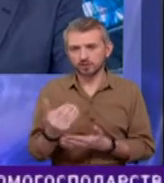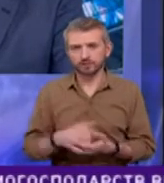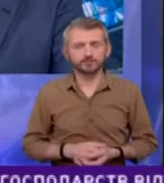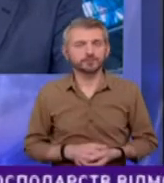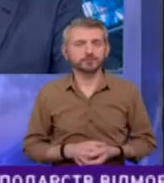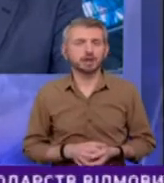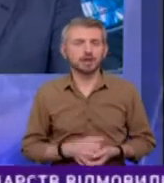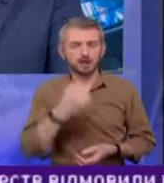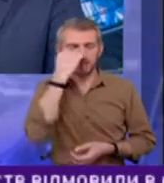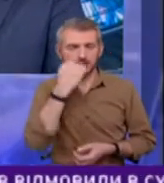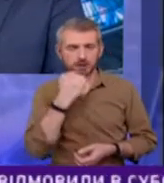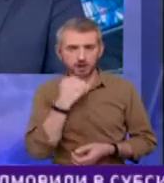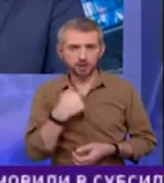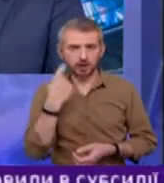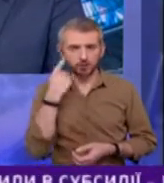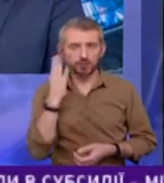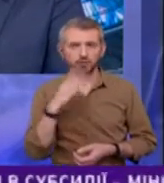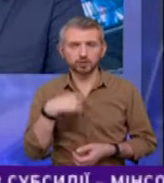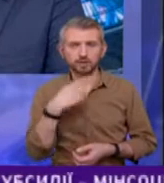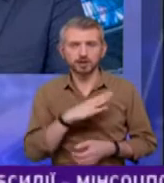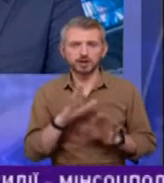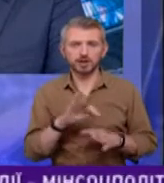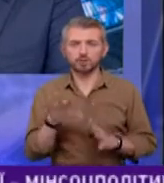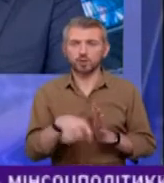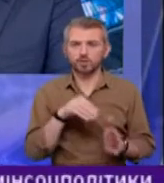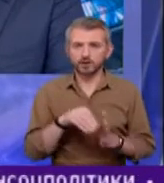Дякую, пане роботу. Василю. Я думаю, що будете говорити не тільки про